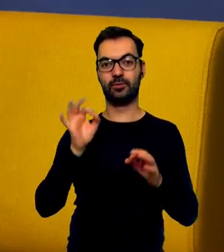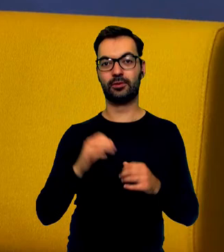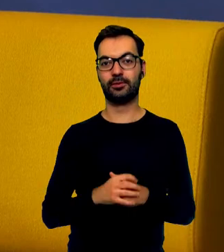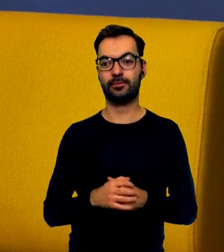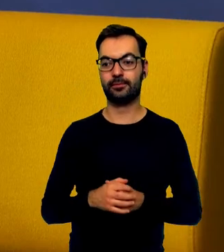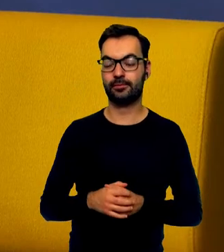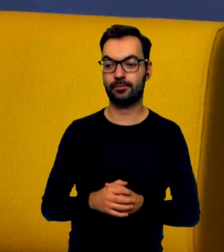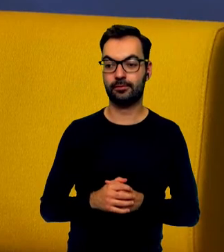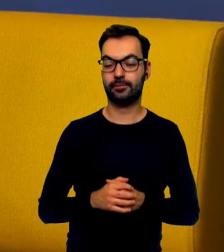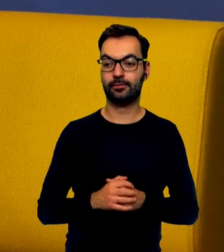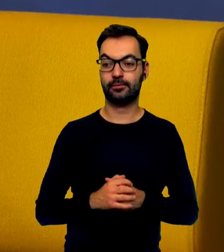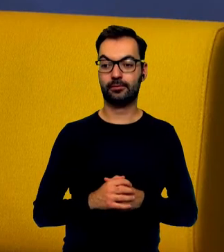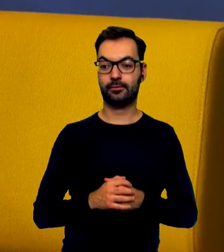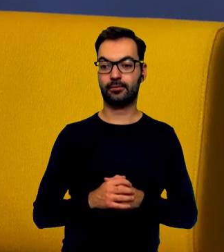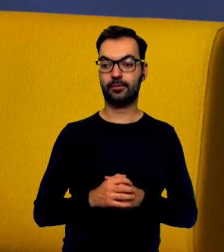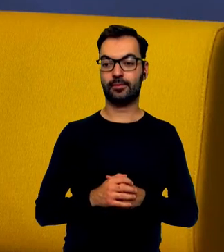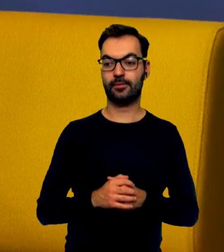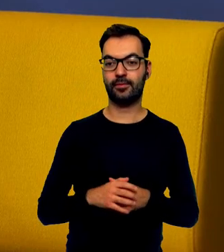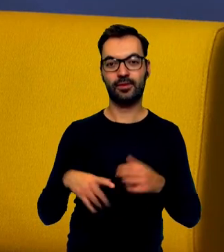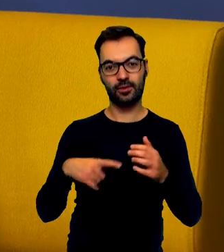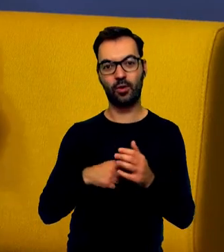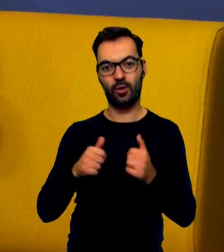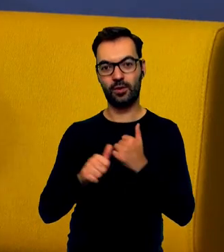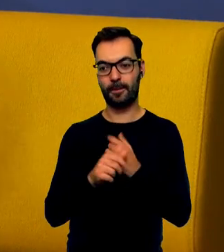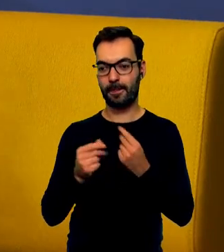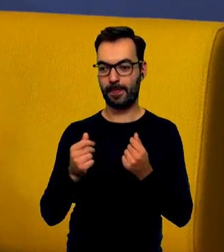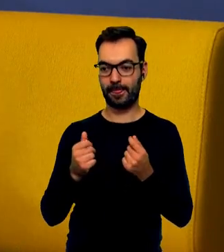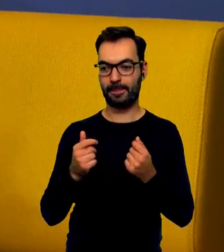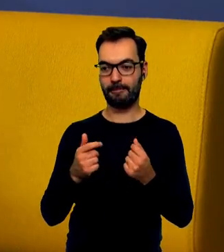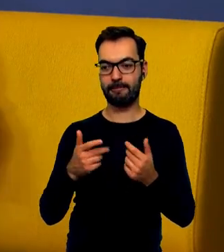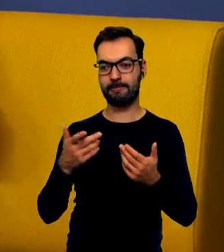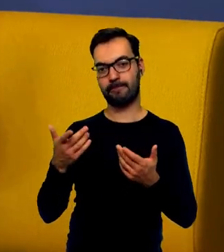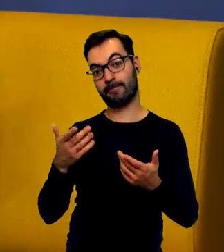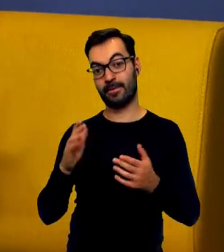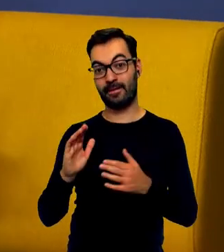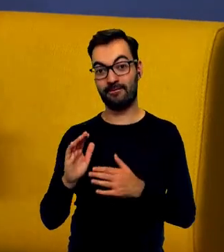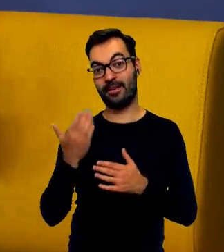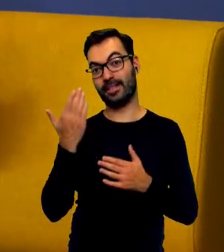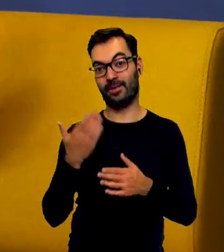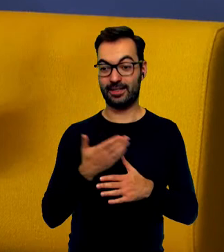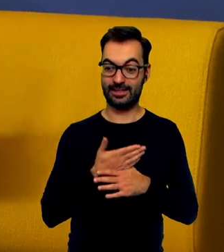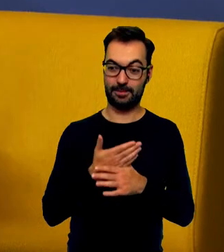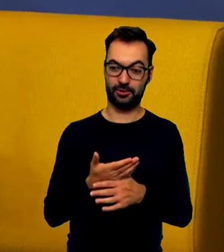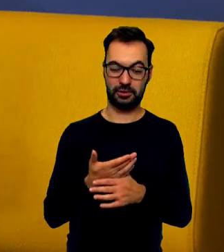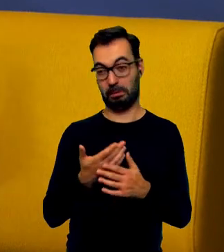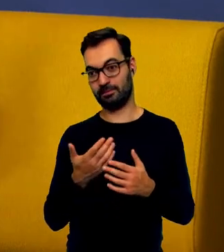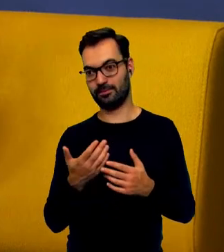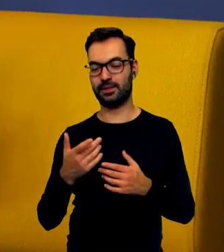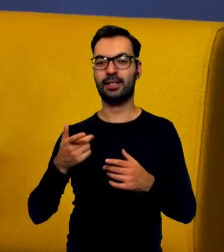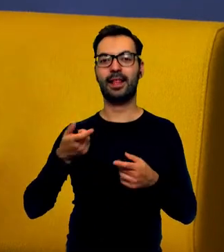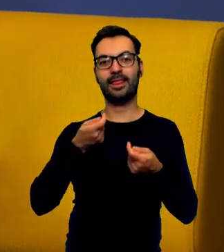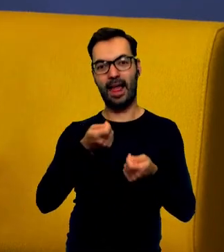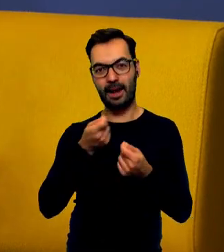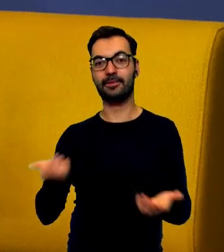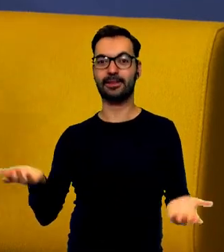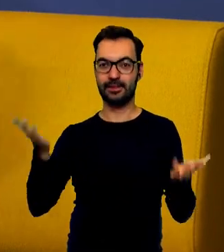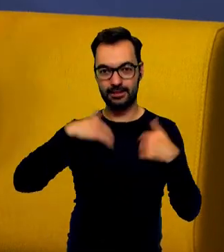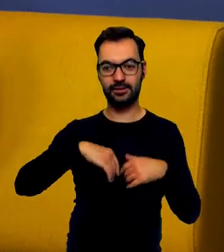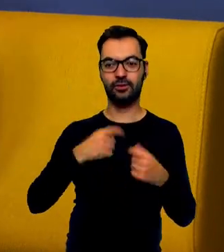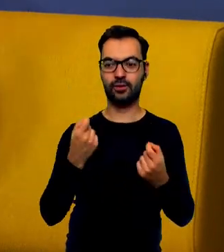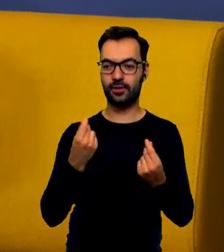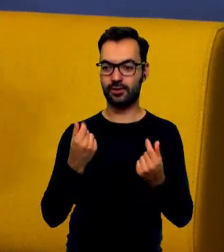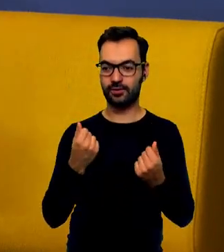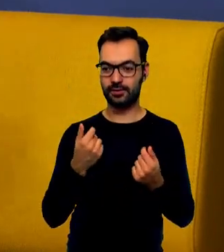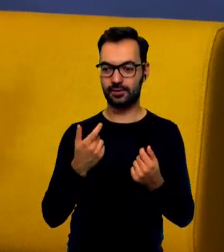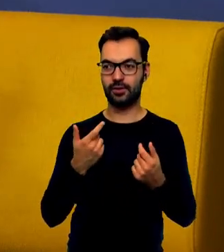to jakiś czas temu, no właśnie takim zaproszeniem, czy wezwaniem, nie wiem, czy wezwaniem, ale zachętą do tego, żeby